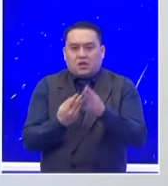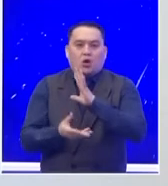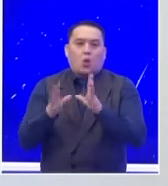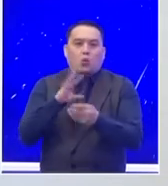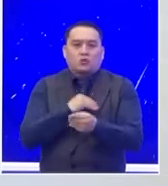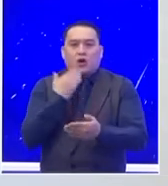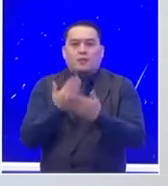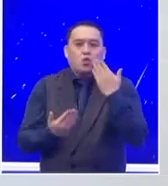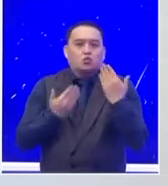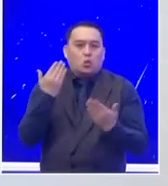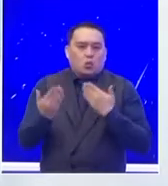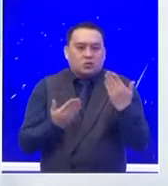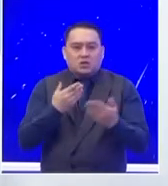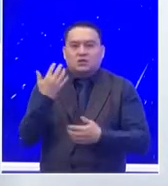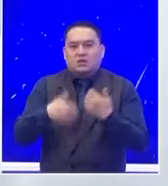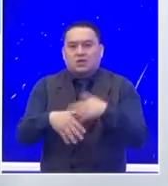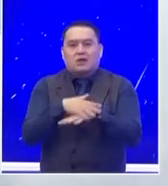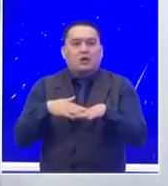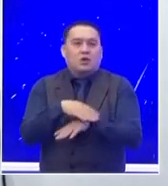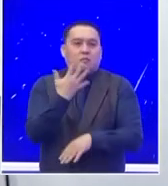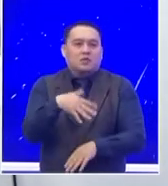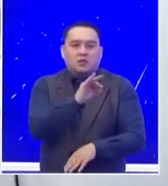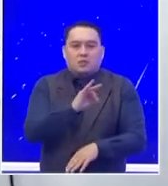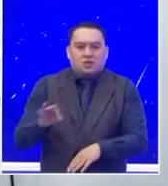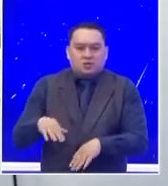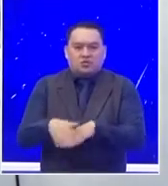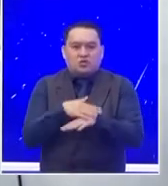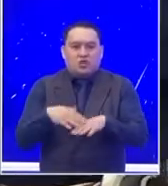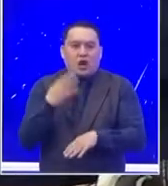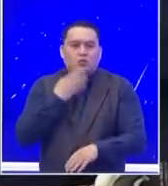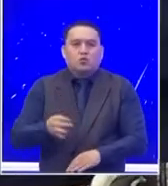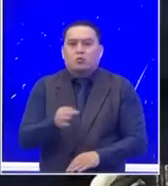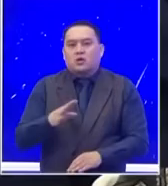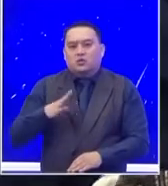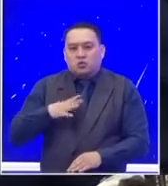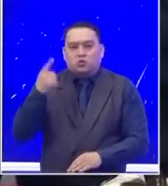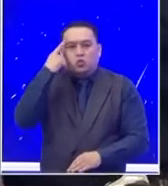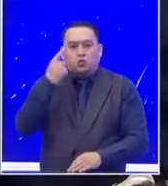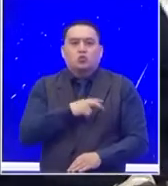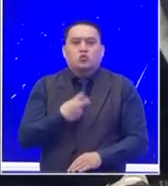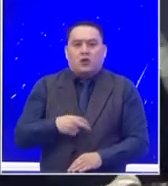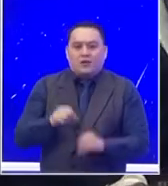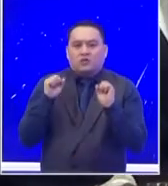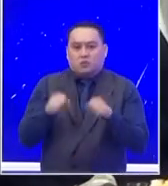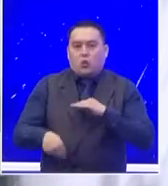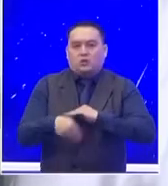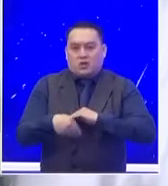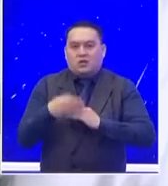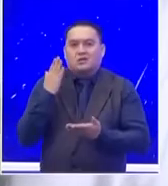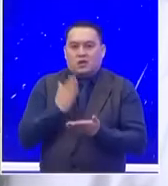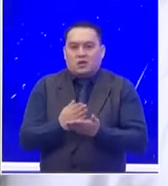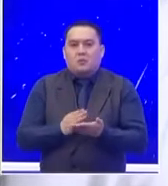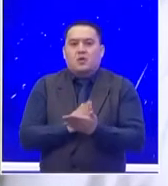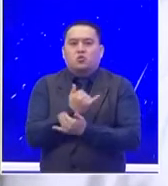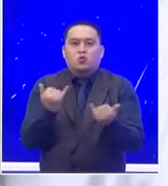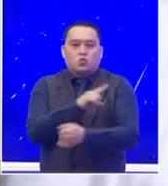результаты онлайн-соцопроса среди населения, почти 50% жителей области считают, что риск коррупции высок при